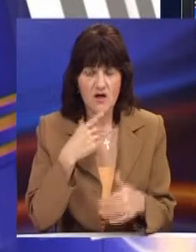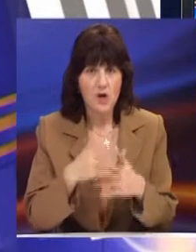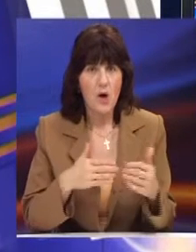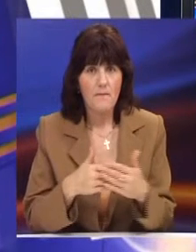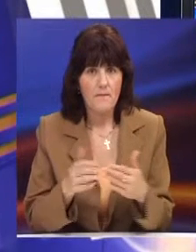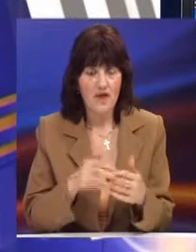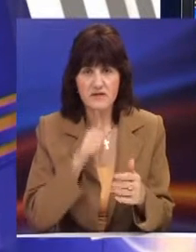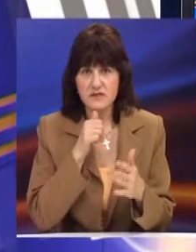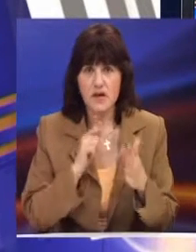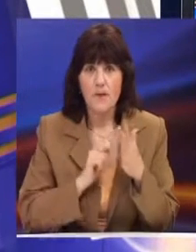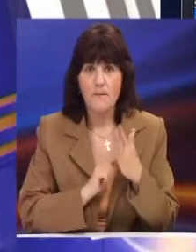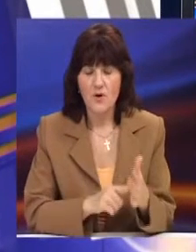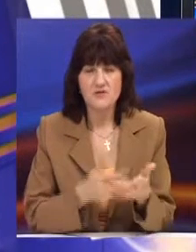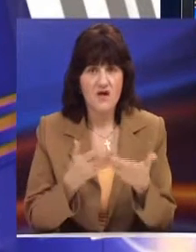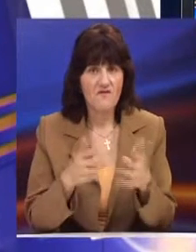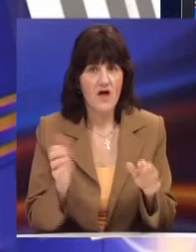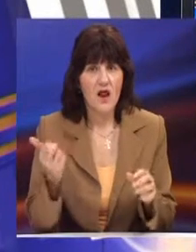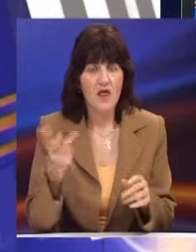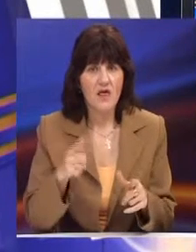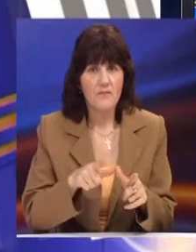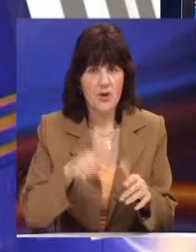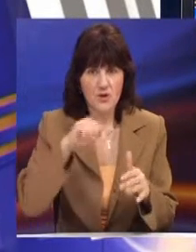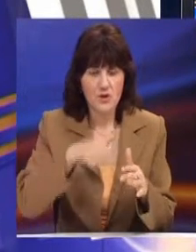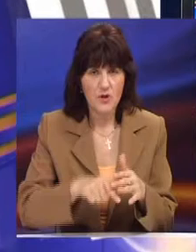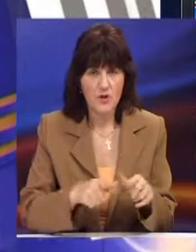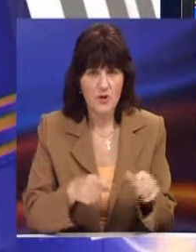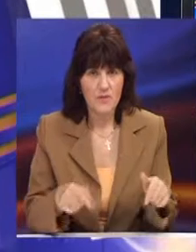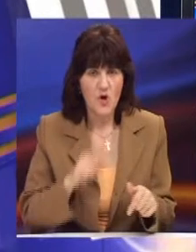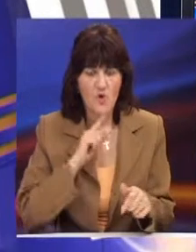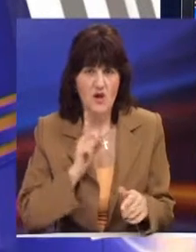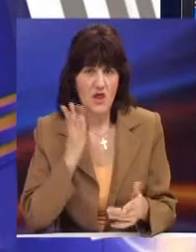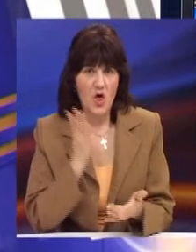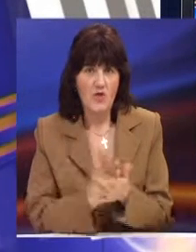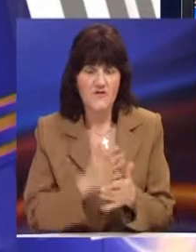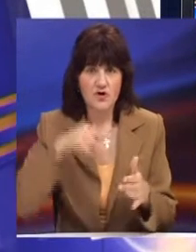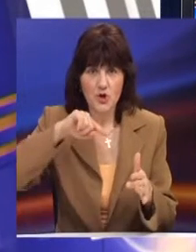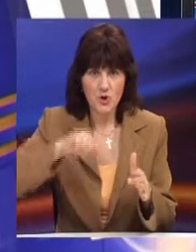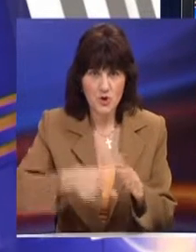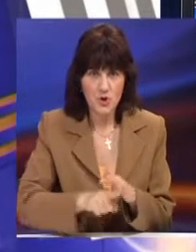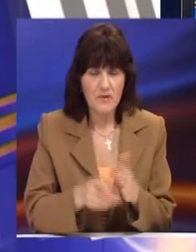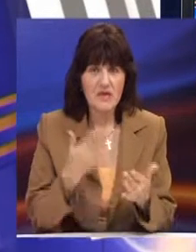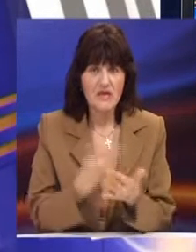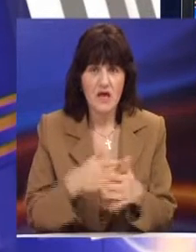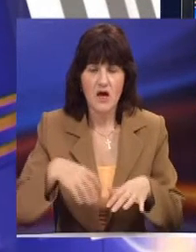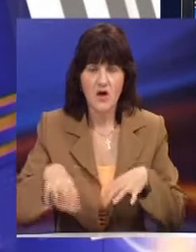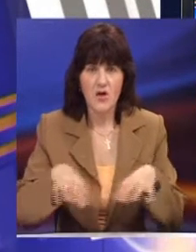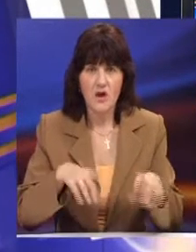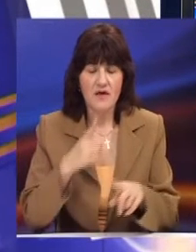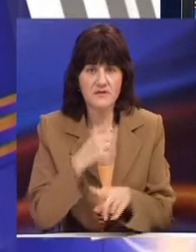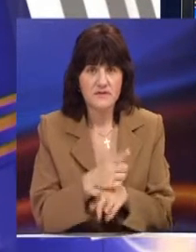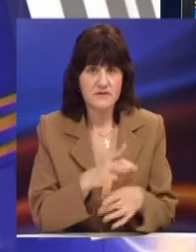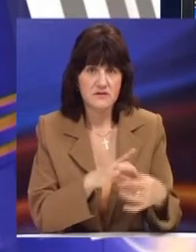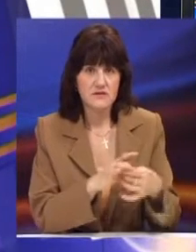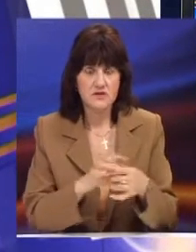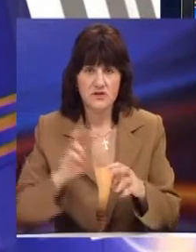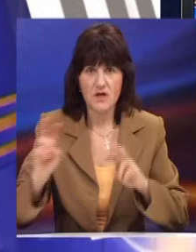da je praksa iz prethodnih godina pokazala da se veliki broj vodomera nalazi u šahtama koje nisu odgovarajuće dubine i zbog toga radnici pomenutog